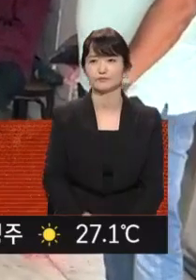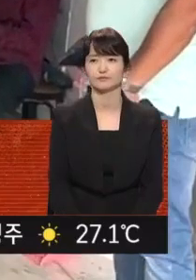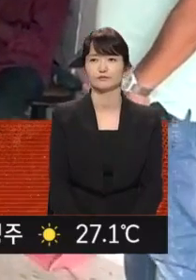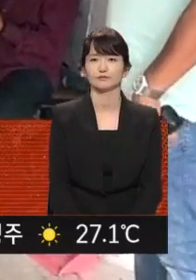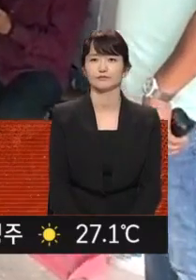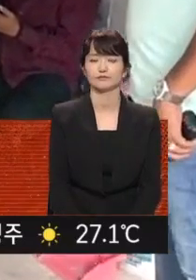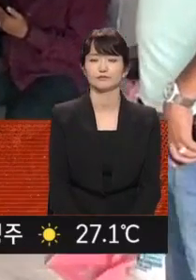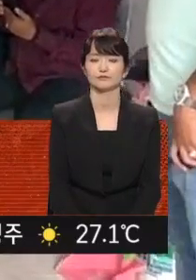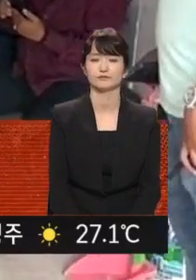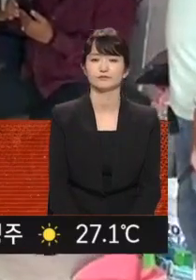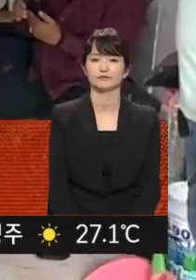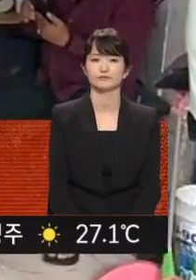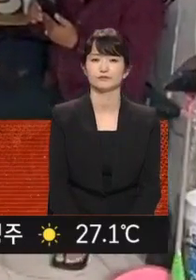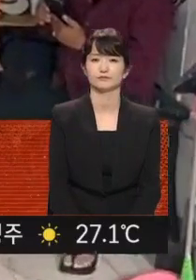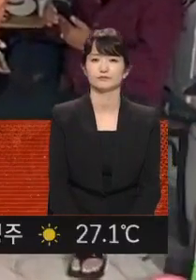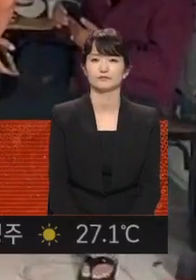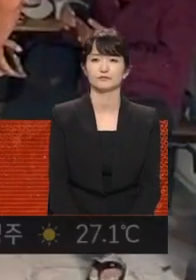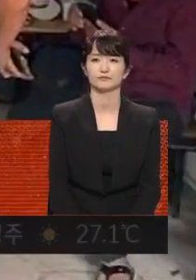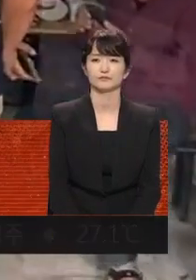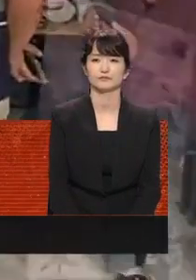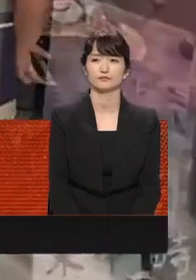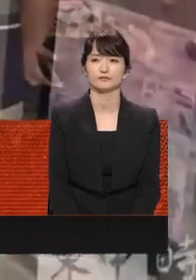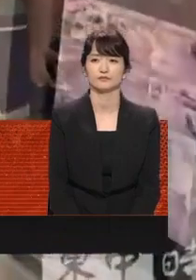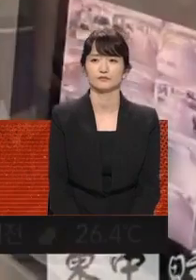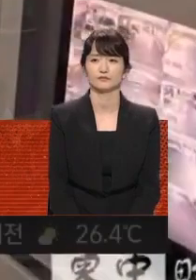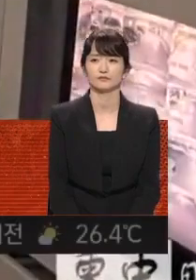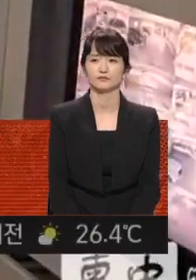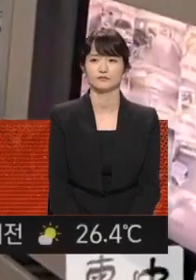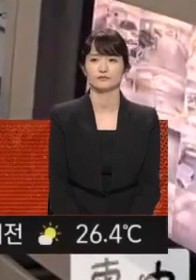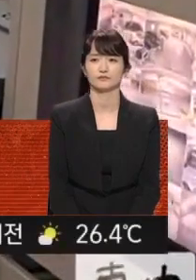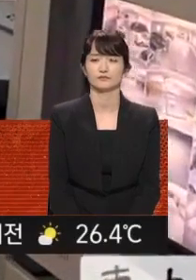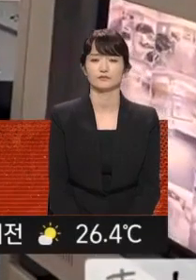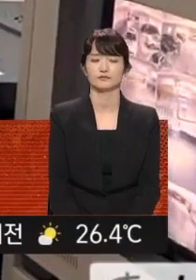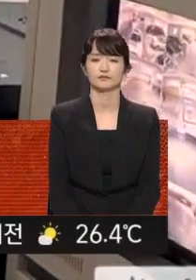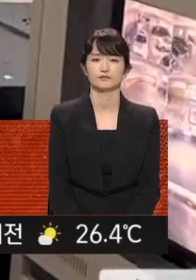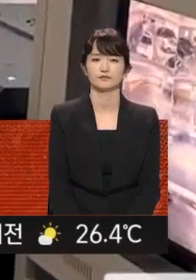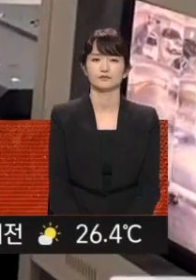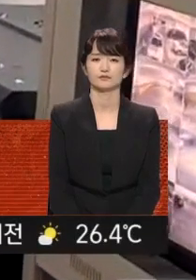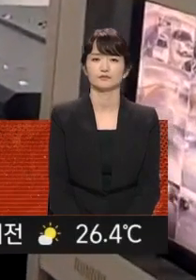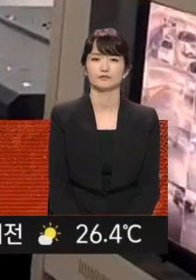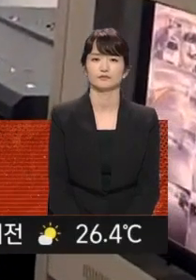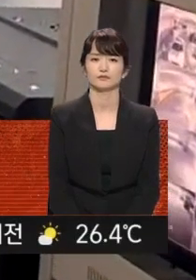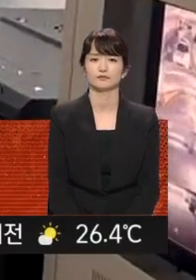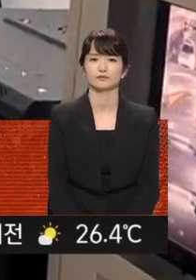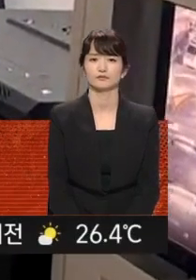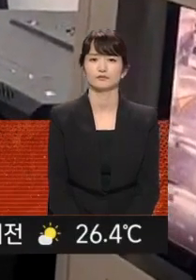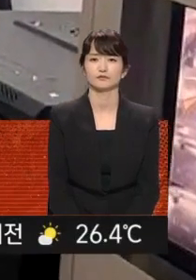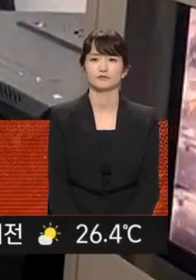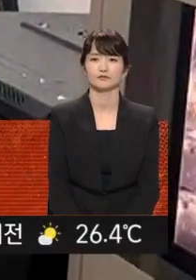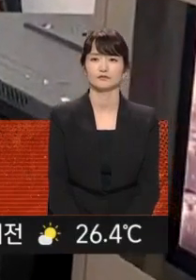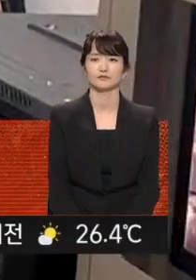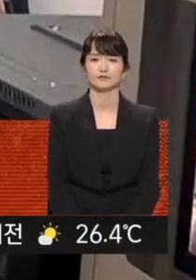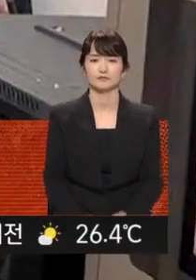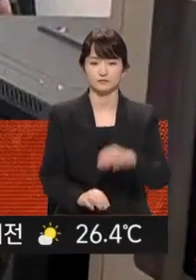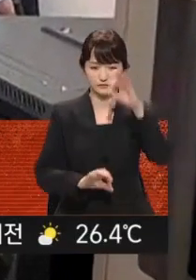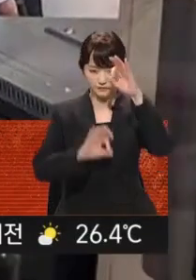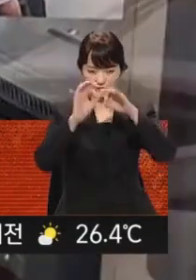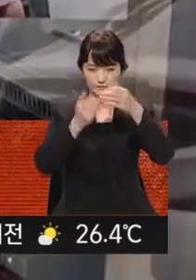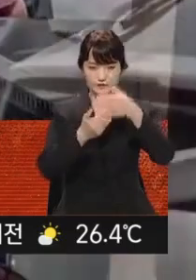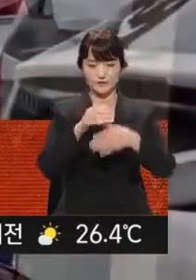모습을 담은 현지 언론매체 보도 사진입니다 양 변호사님 그런데 저희가 이제이 사건 처음